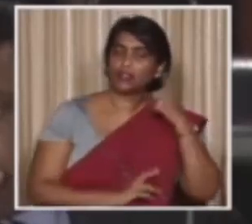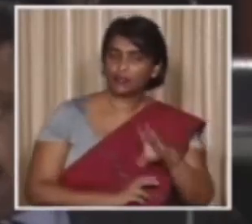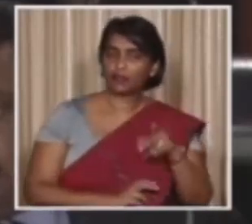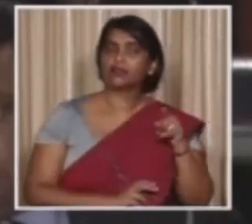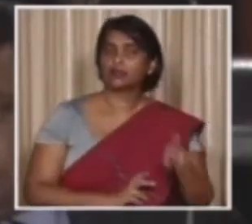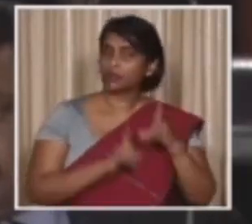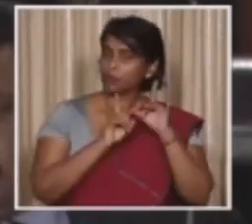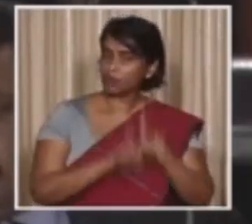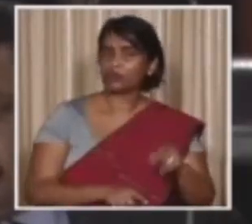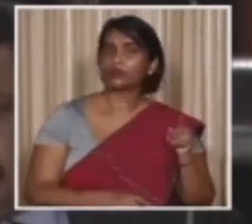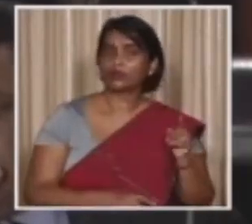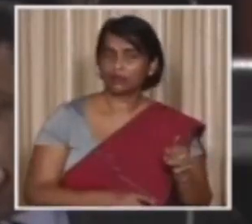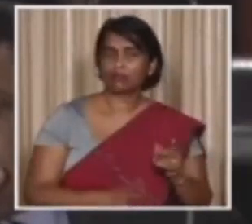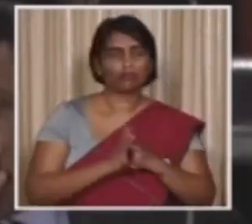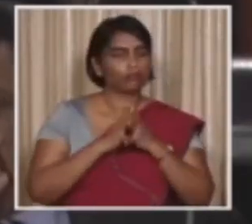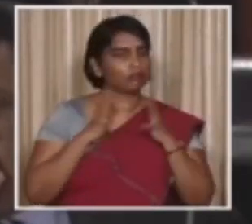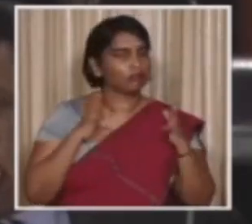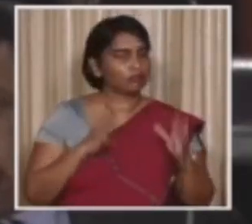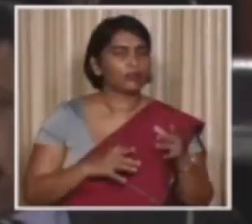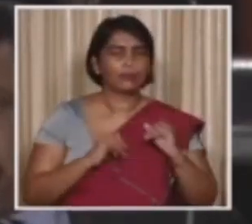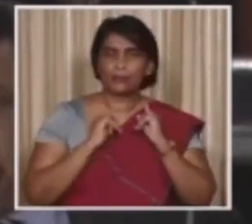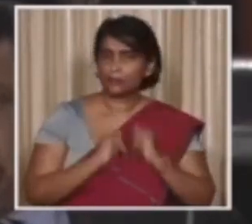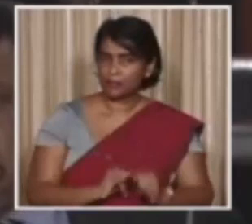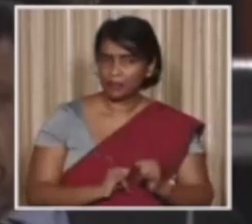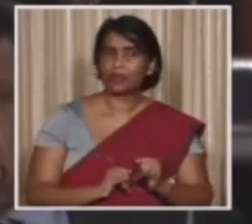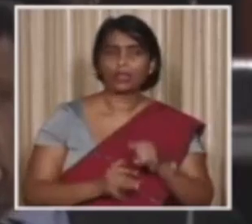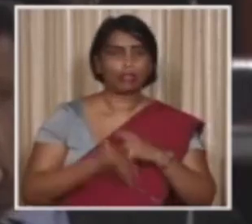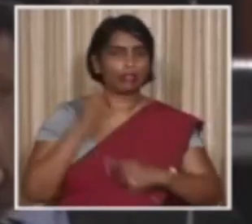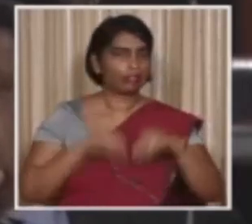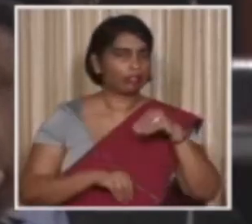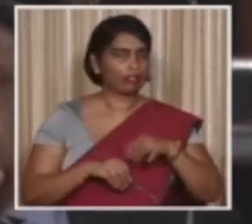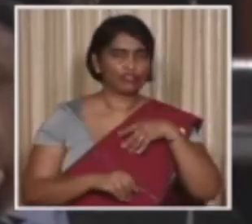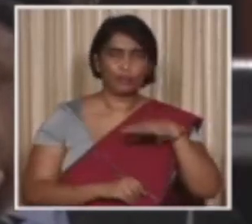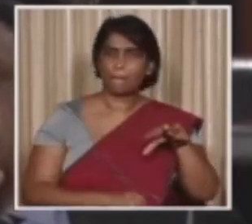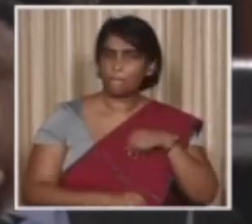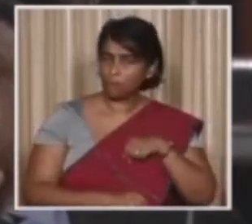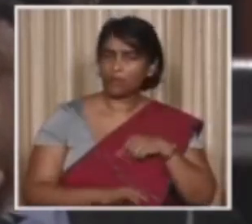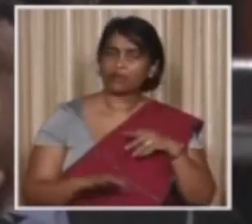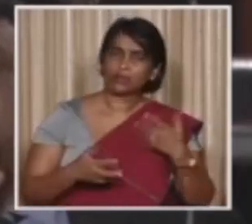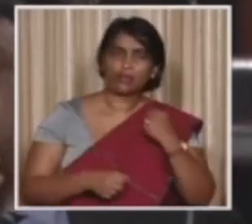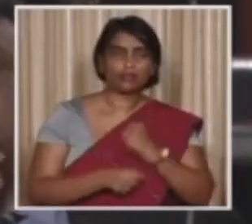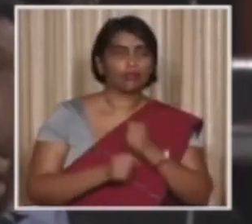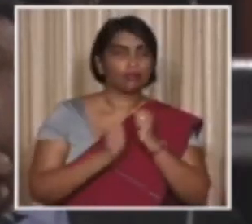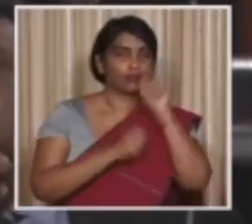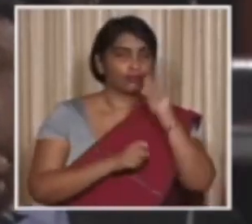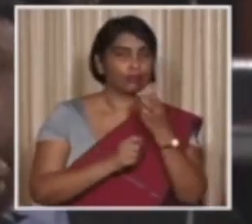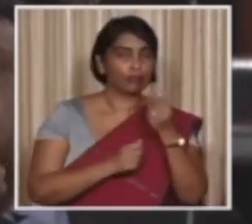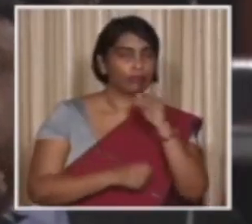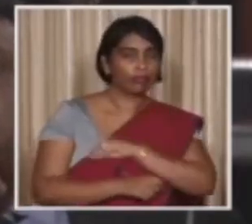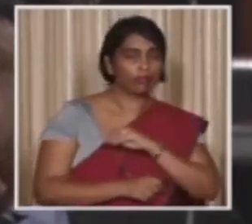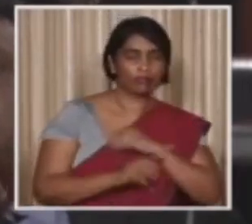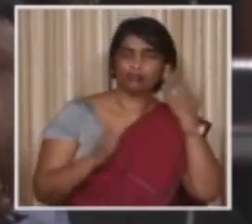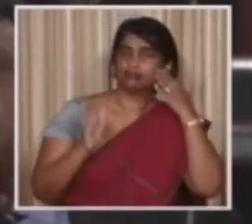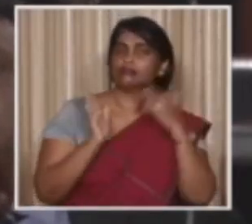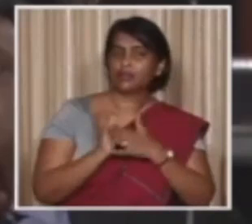මේ විදියට බොහොම නරක විදියට දේශපාලනේ පාවිච්චි කළා. එමන්න රාජ්‍ය සේවකයෝ මුදලට යට වෙලා